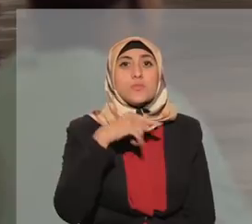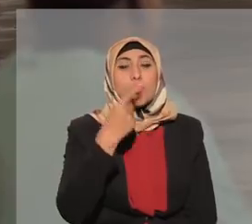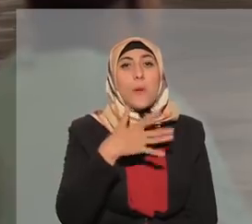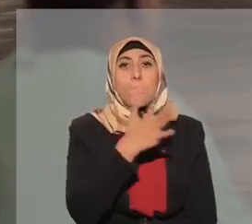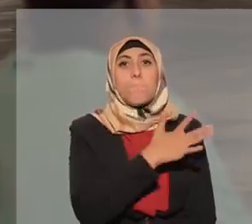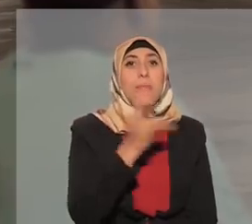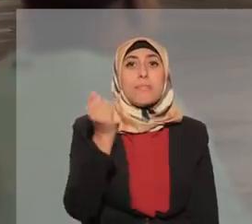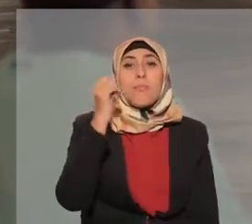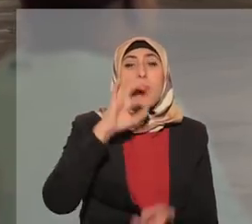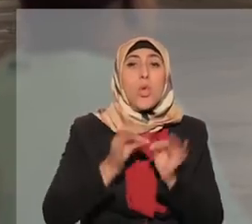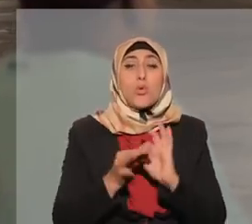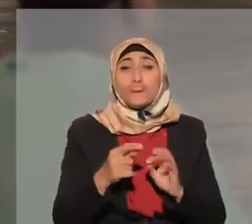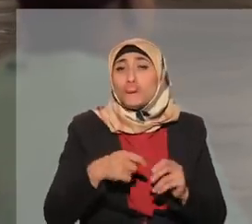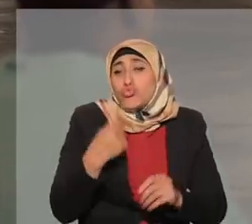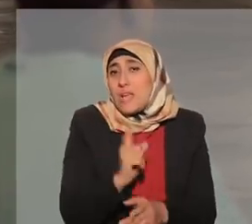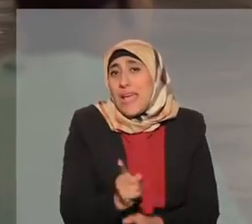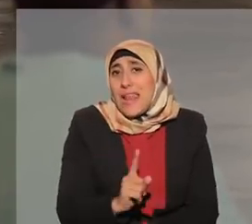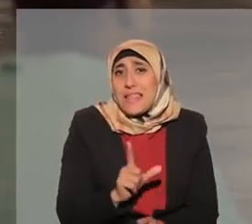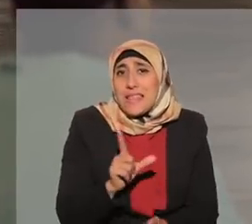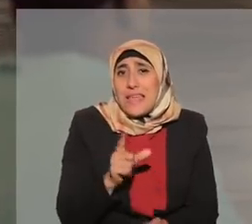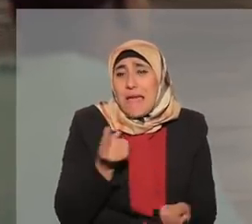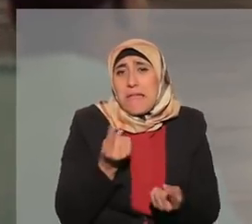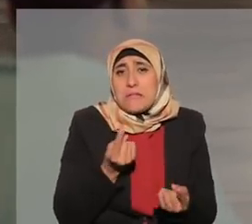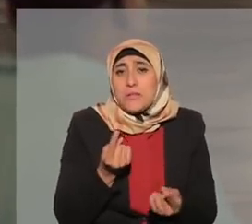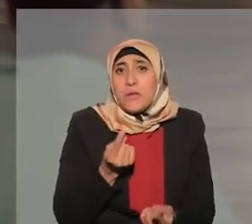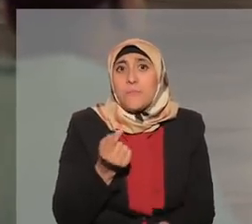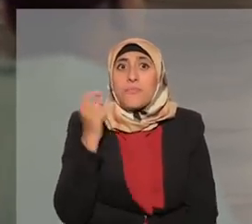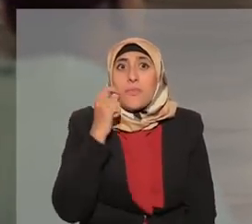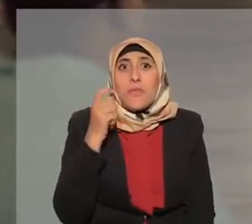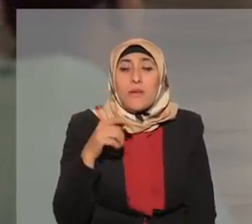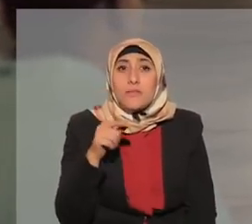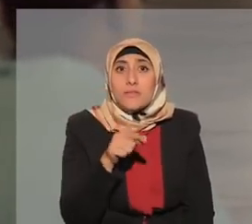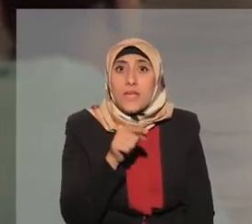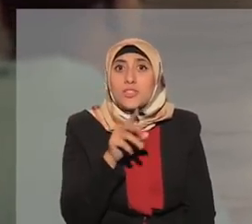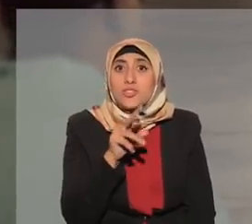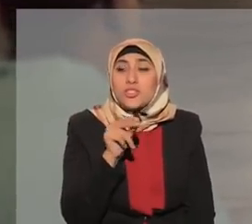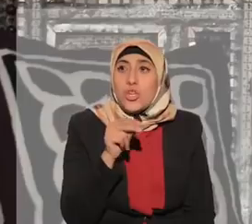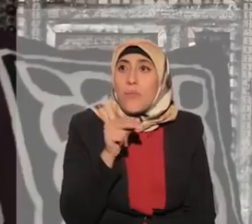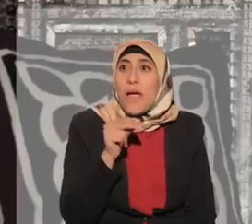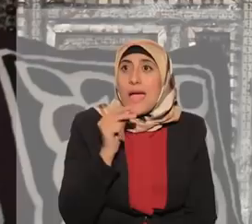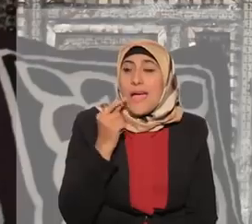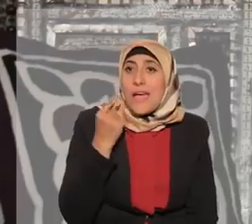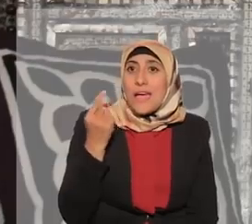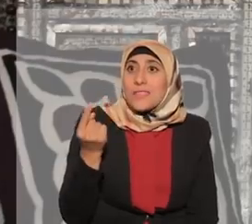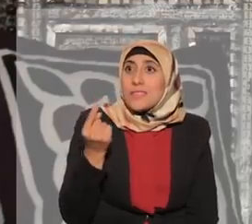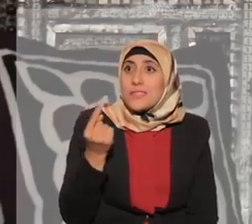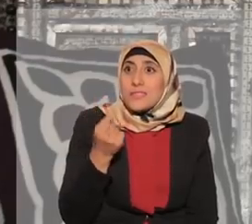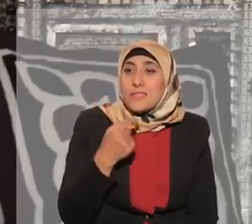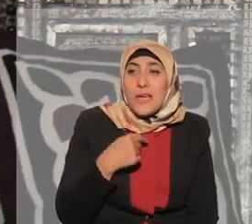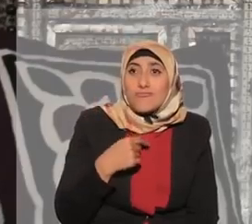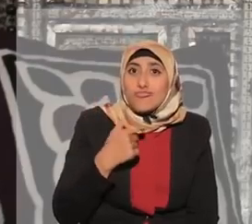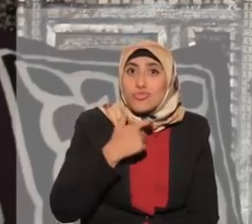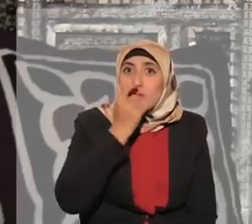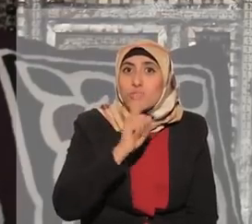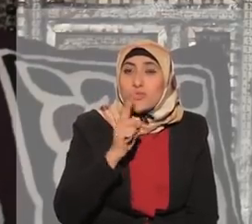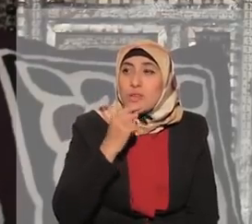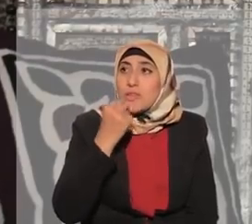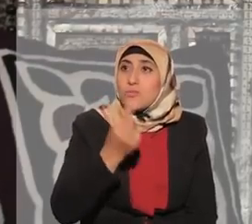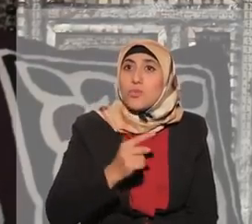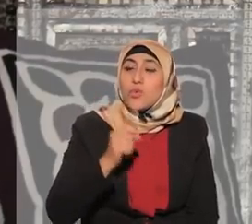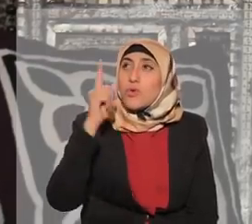على بيت، الناس تتفاوت. أما تستحي أن تسأله الرضا عنك وأنت لم ترضى